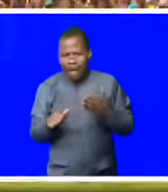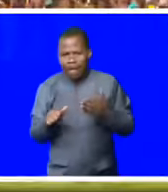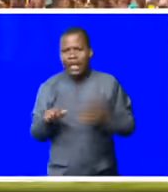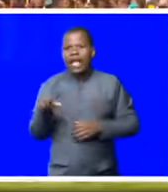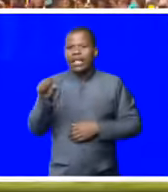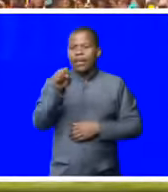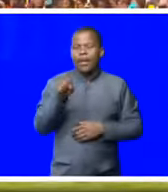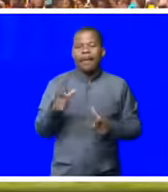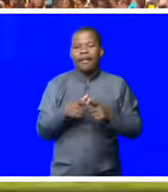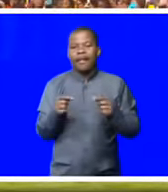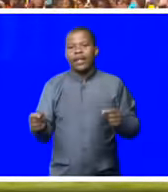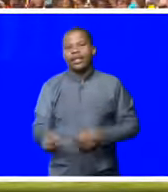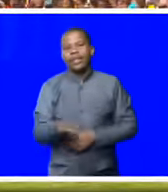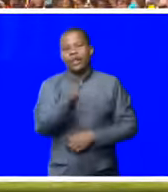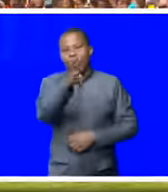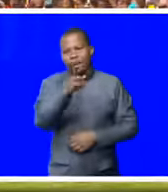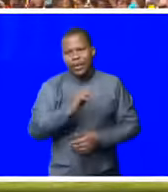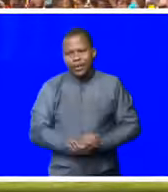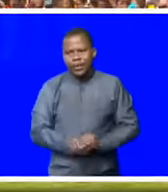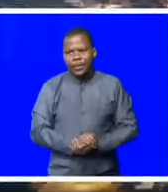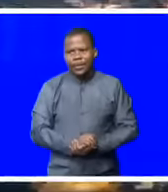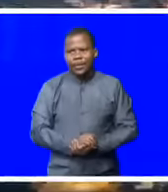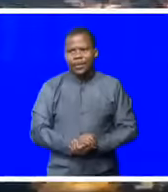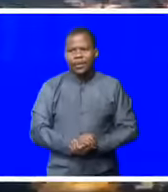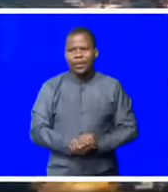kubika sondomlangeni nginathemba Shabangu kamanzini.